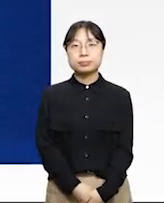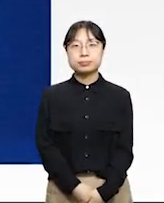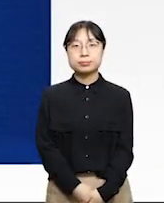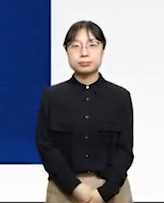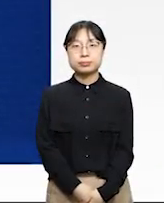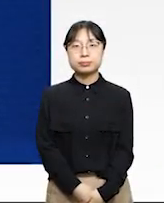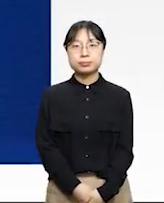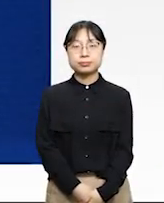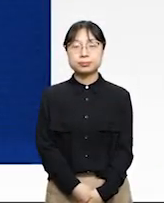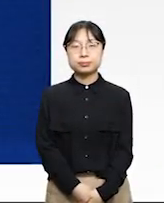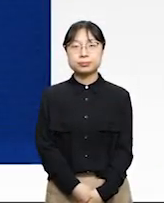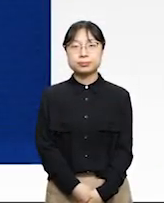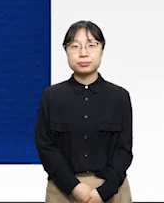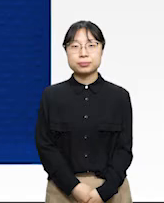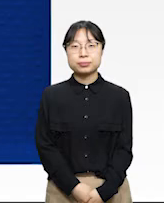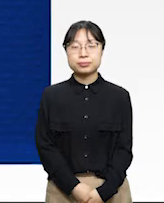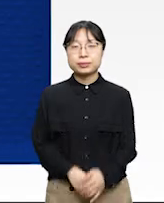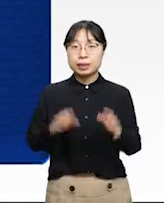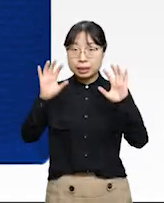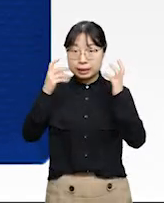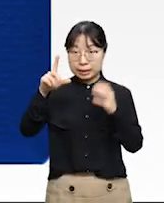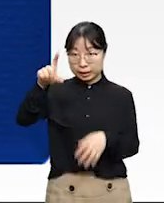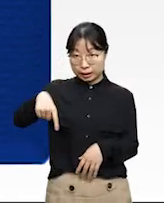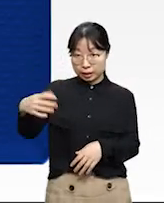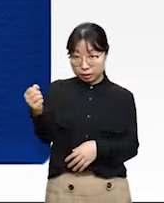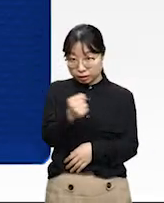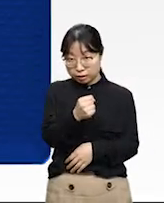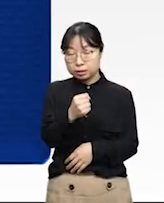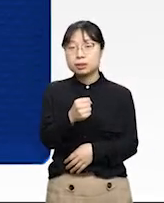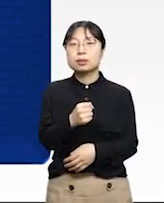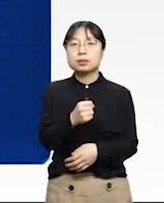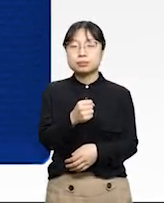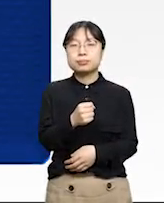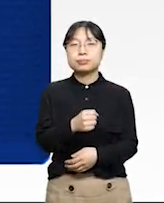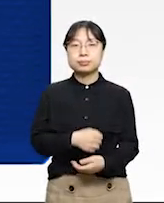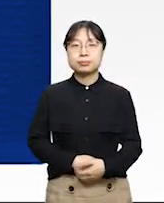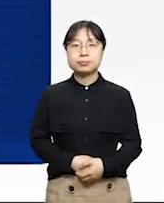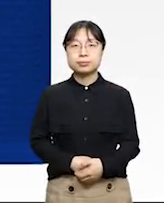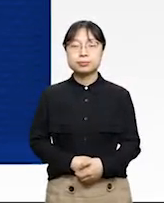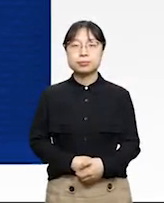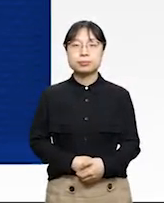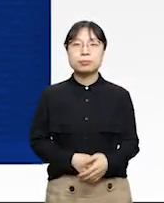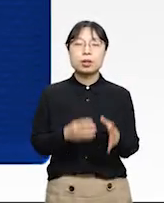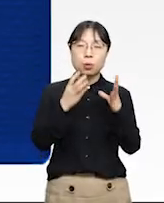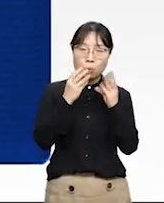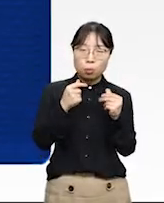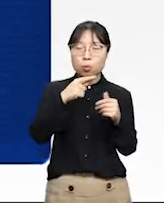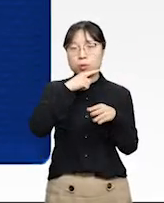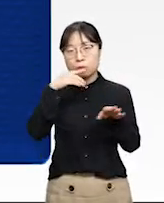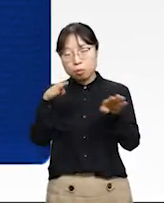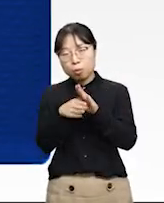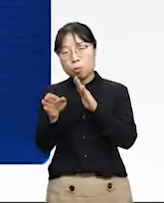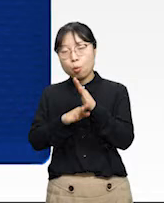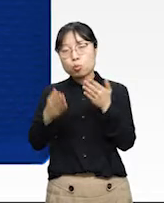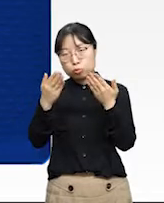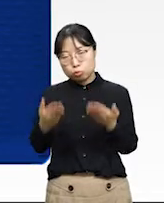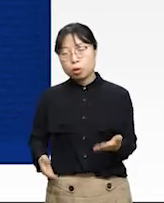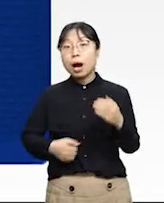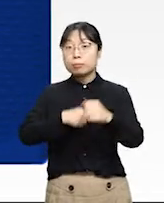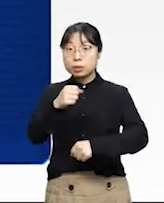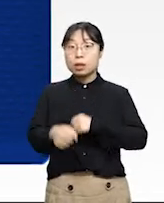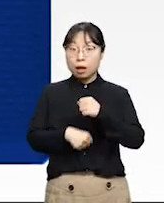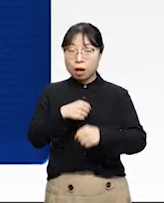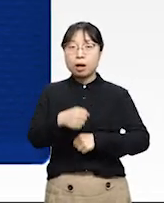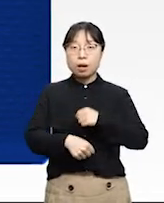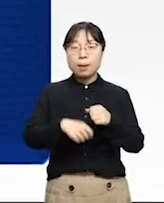있습니다. 급식카드가 발급된 아동들을 대상으로 하는 G드림카드는 아동들이 편리하고 자유롭게 토요일과